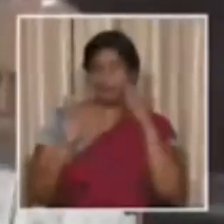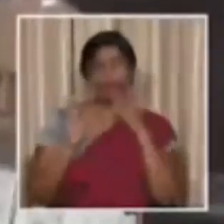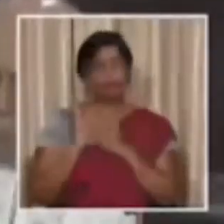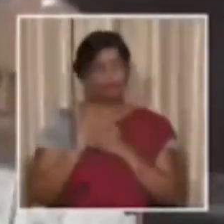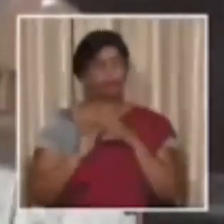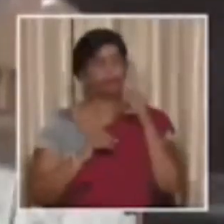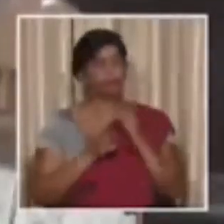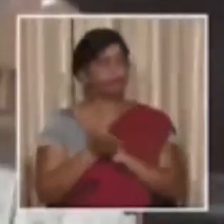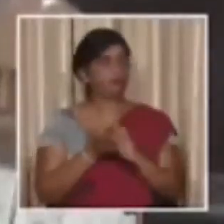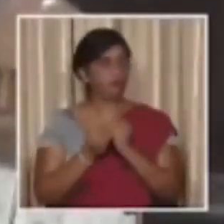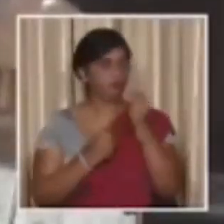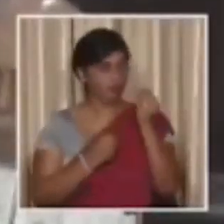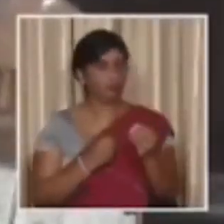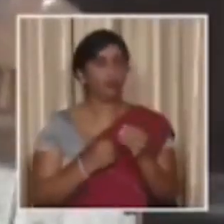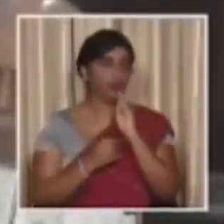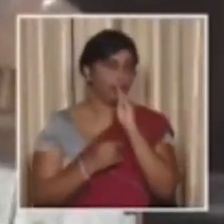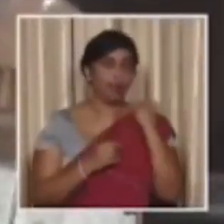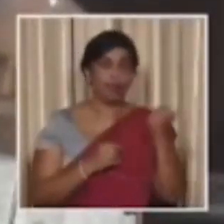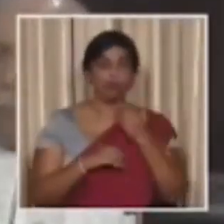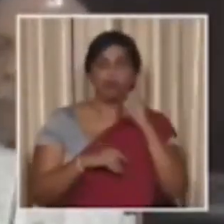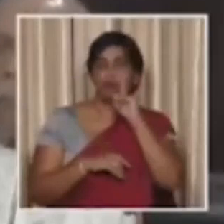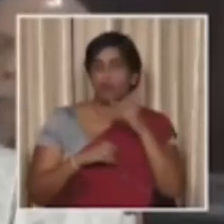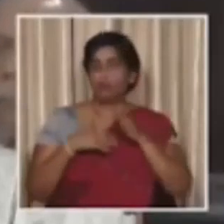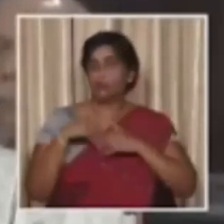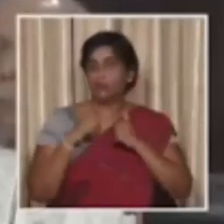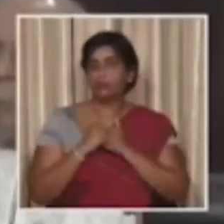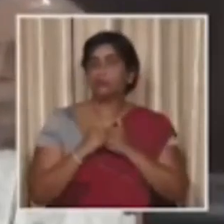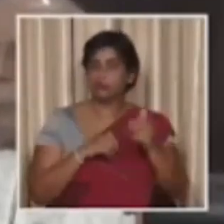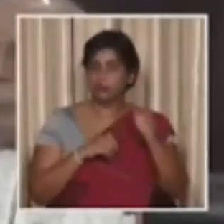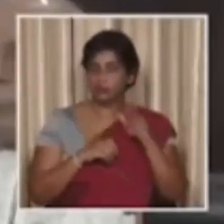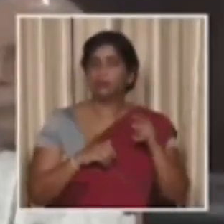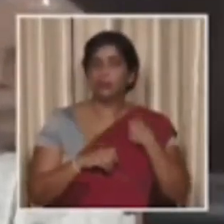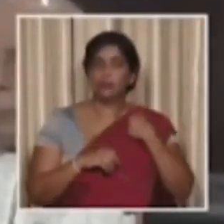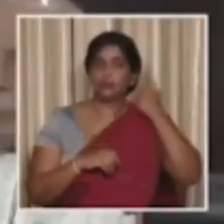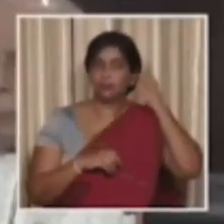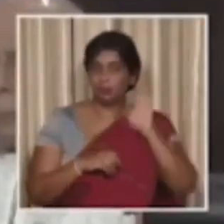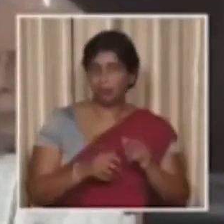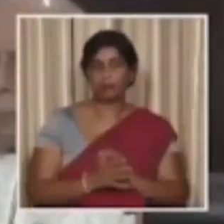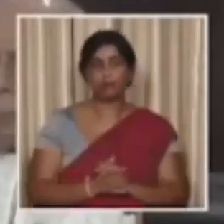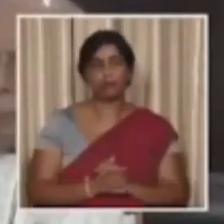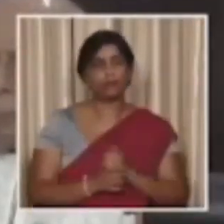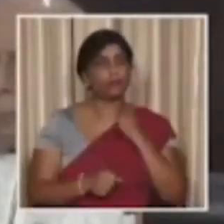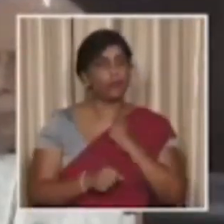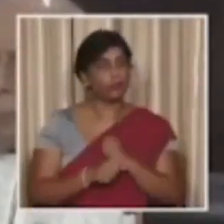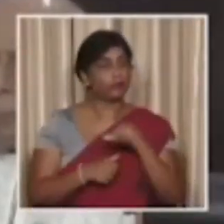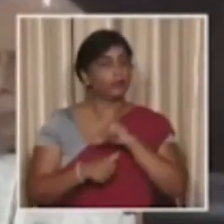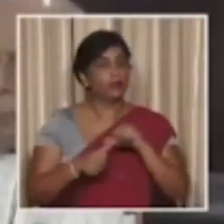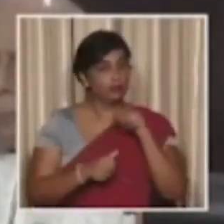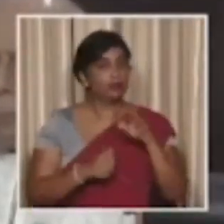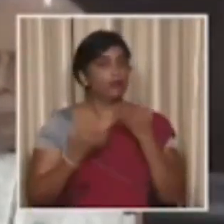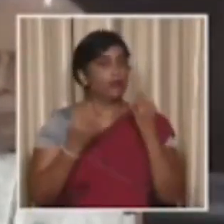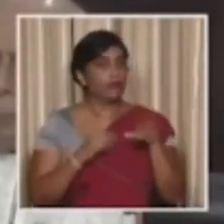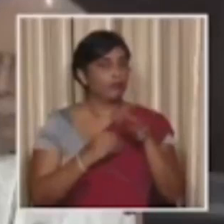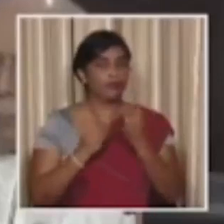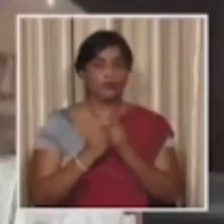සලකා බලමින් ඔවුන්ට සහය වීමේ උදෙසා නව අත්හදා බැලීමක් සිදු කිරීමට අපි බලාපොරොත්තු වෙනවා රජයේ ආයතන ඔවුන්ට